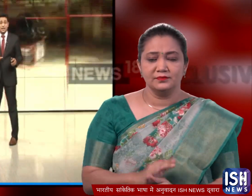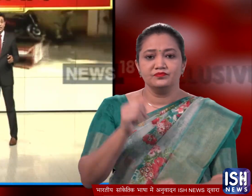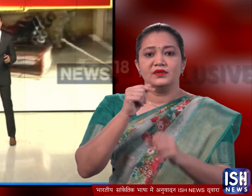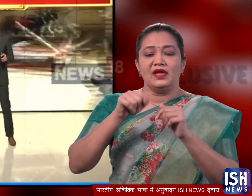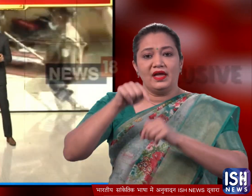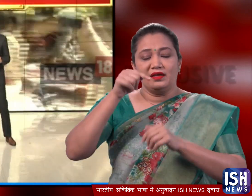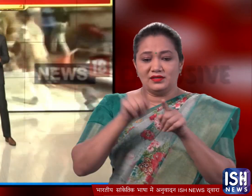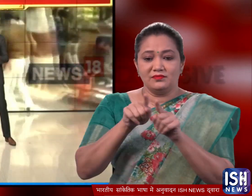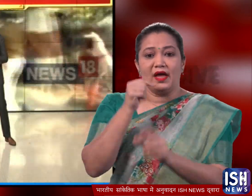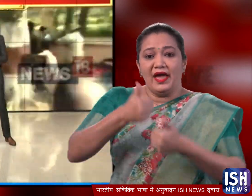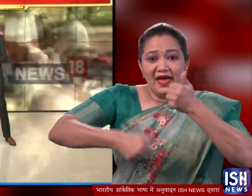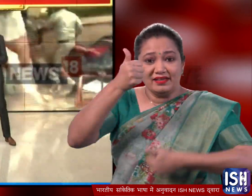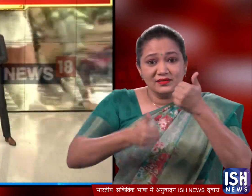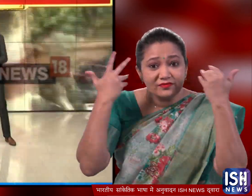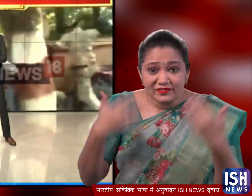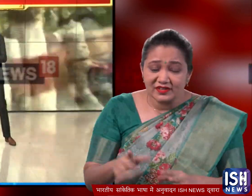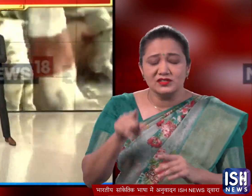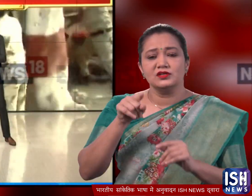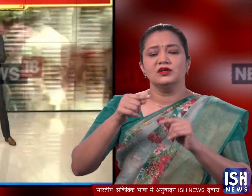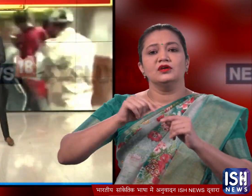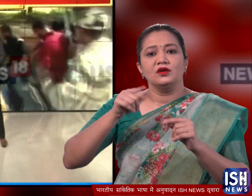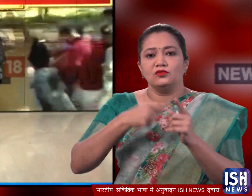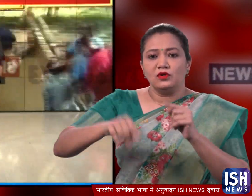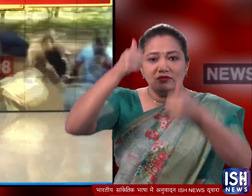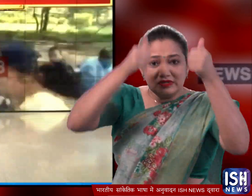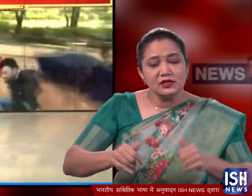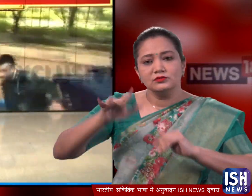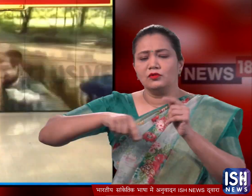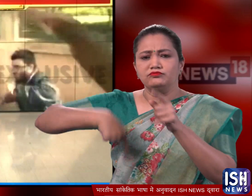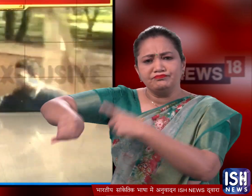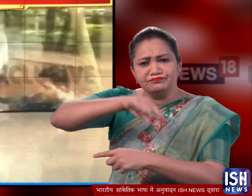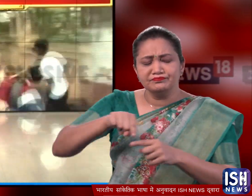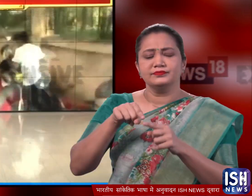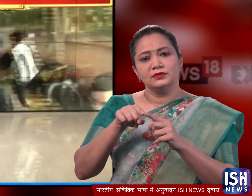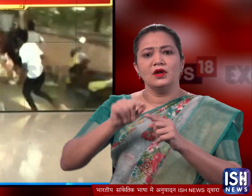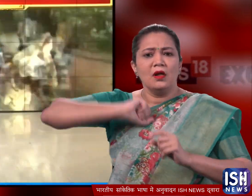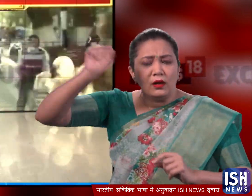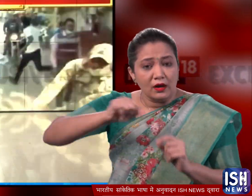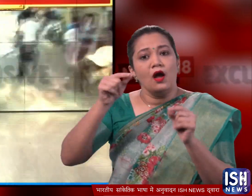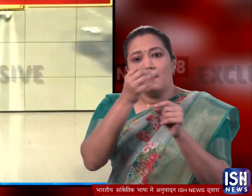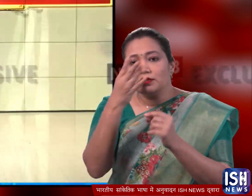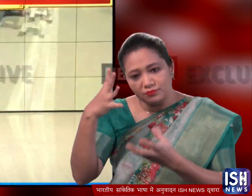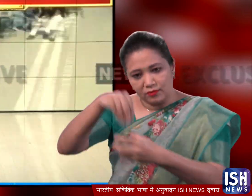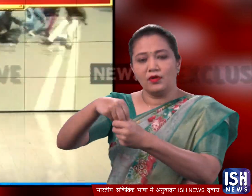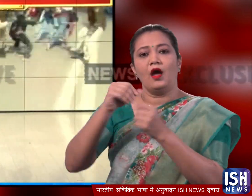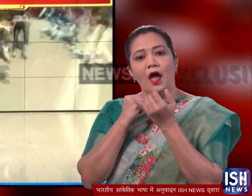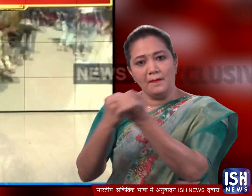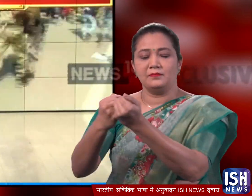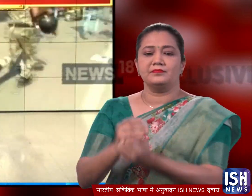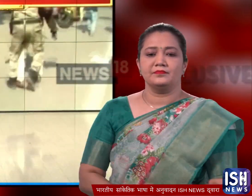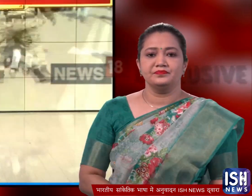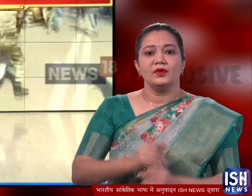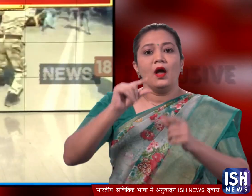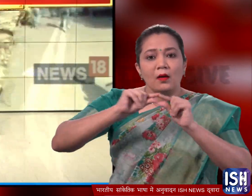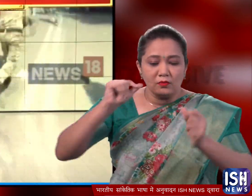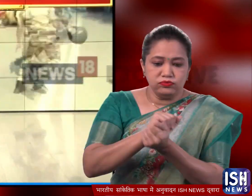परीक्षा के नतीजों के विरोध में उम्मीदवारों ने सड़क पर उतरकर प्रदर्शन किया, जिसमें बीजेपी ने भी उनका साथ दिया। इस दौरान हंगामा इतना बढ़ा कि